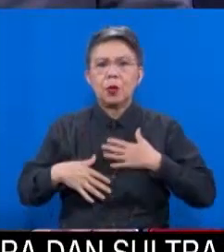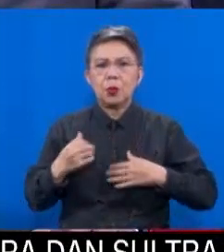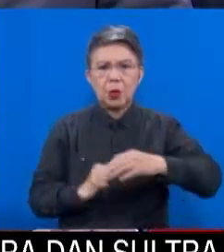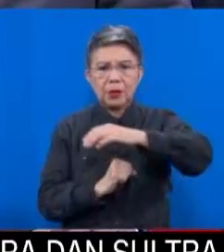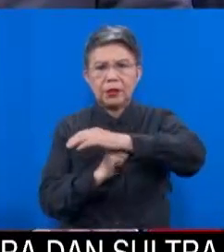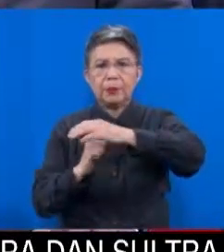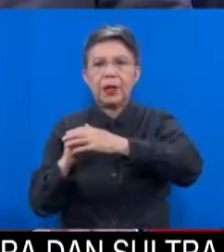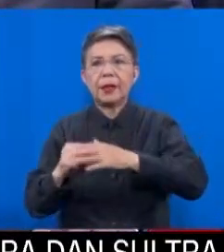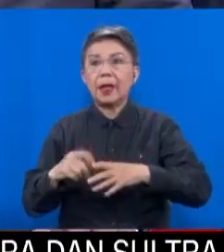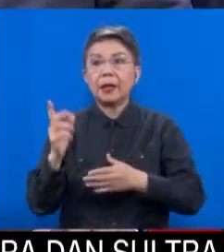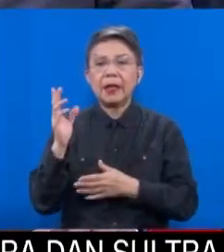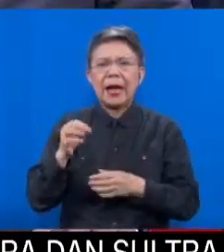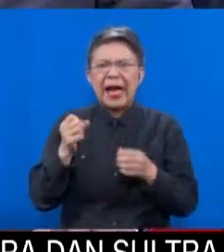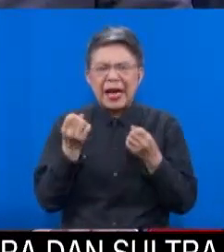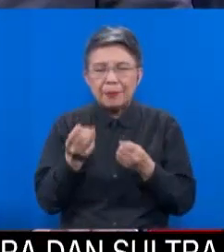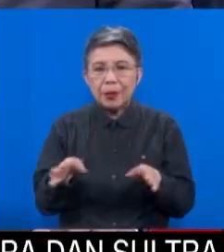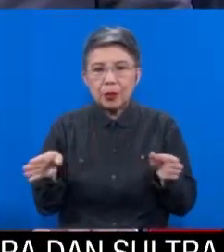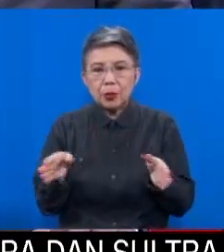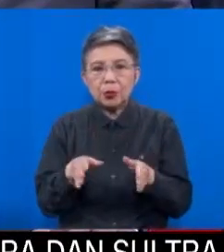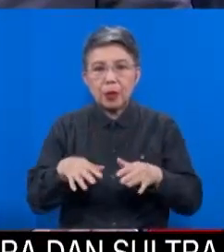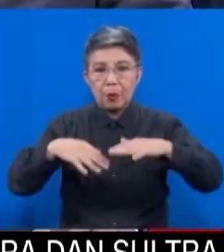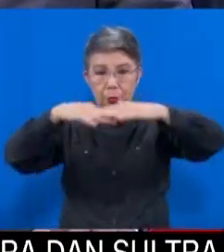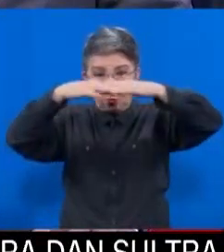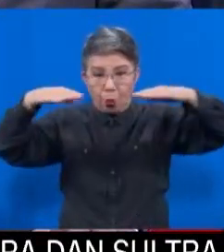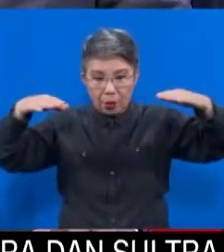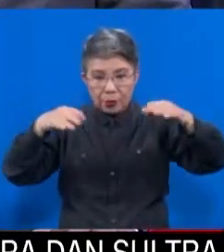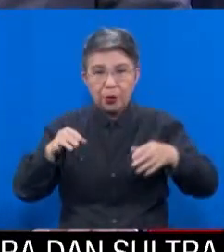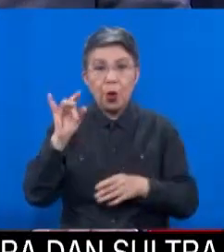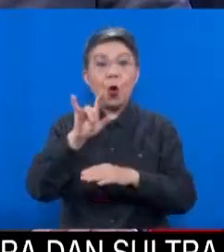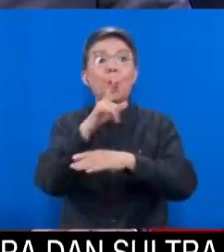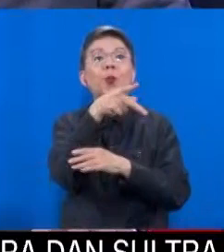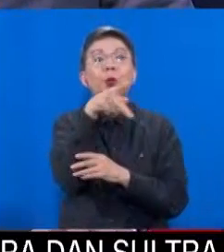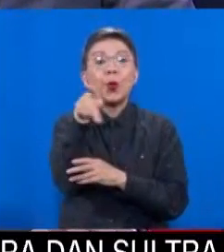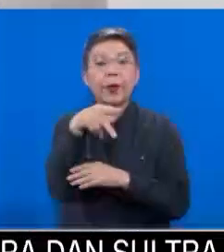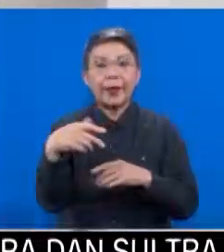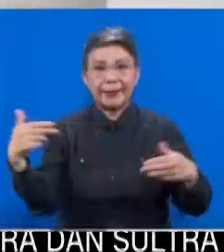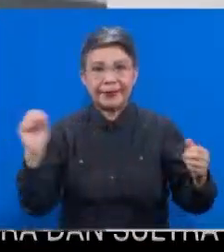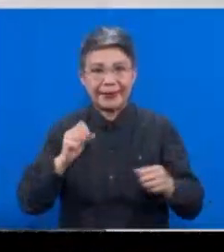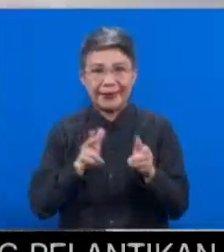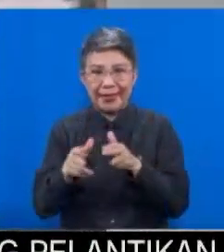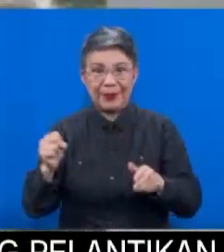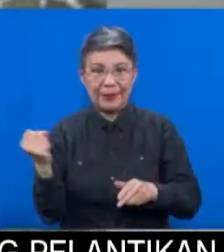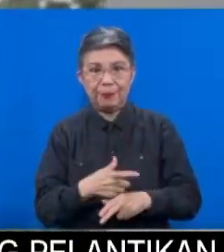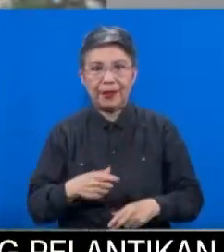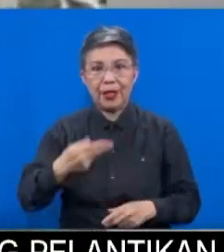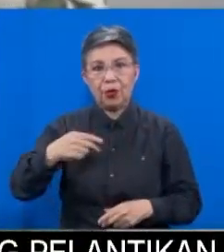jembatan antelop yang hampir tertutup oleh badan box girder proyek kereta api cepat.